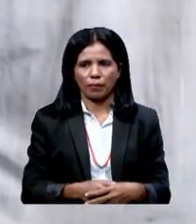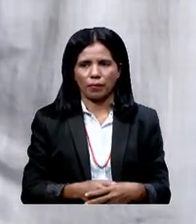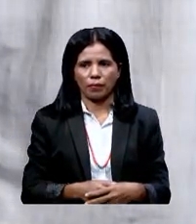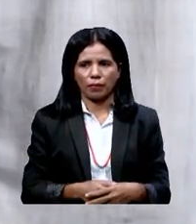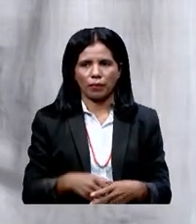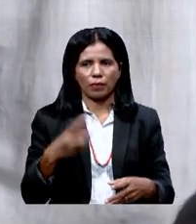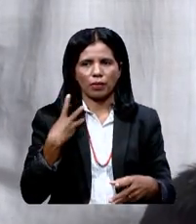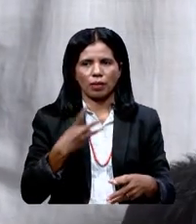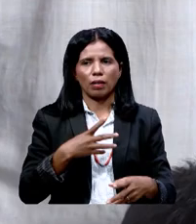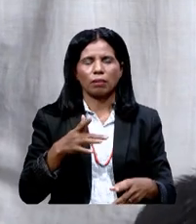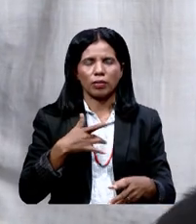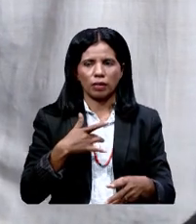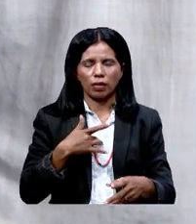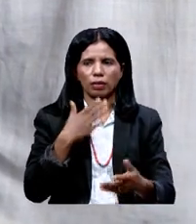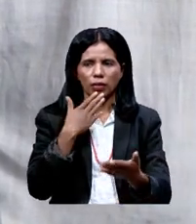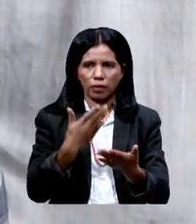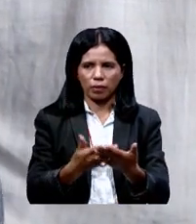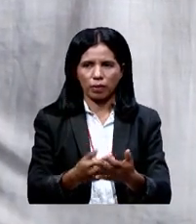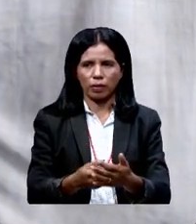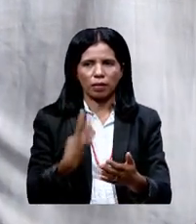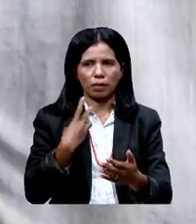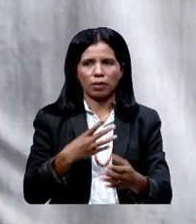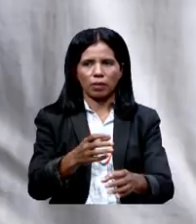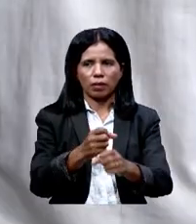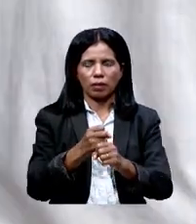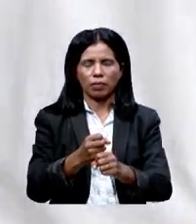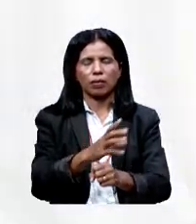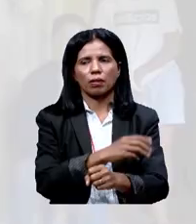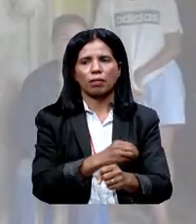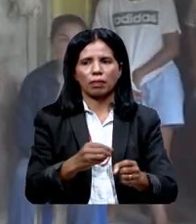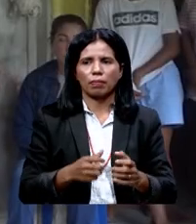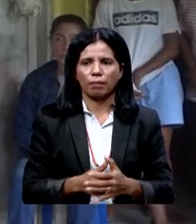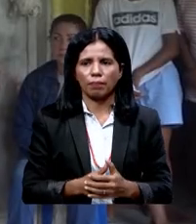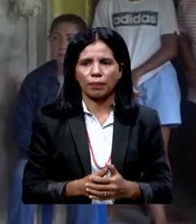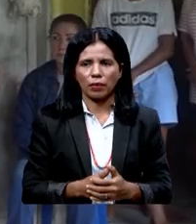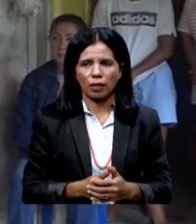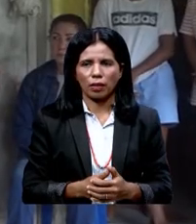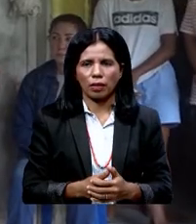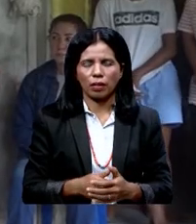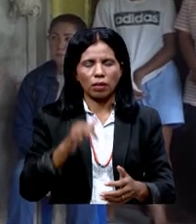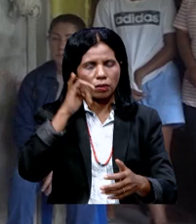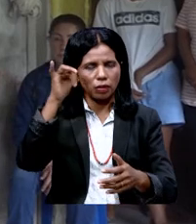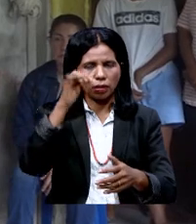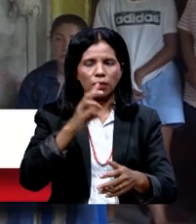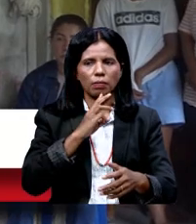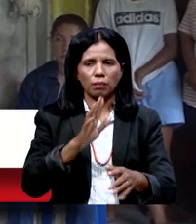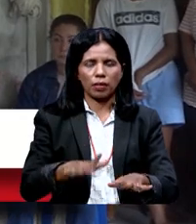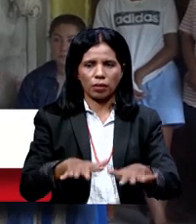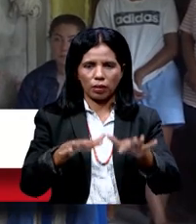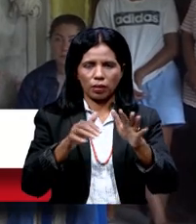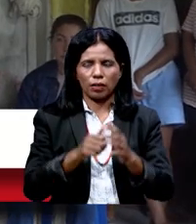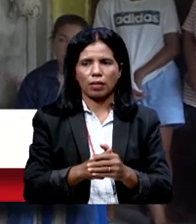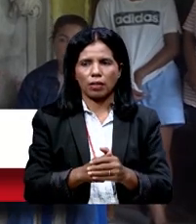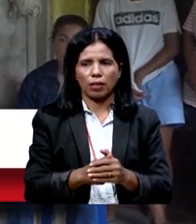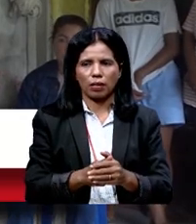Ne ami sinti dia, ba ami misi masana ami puas. Forman wakalan andu saon, iya